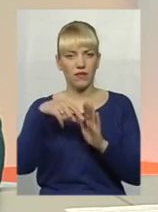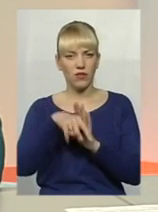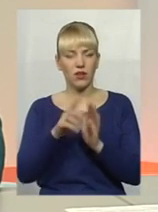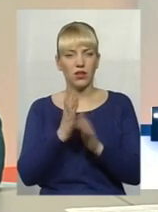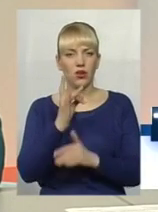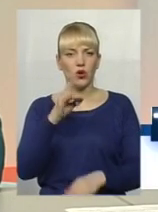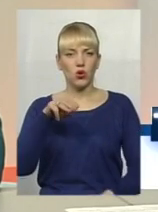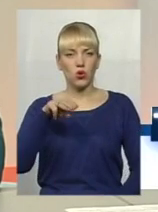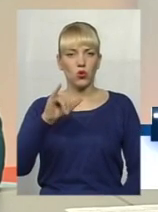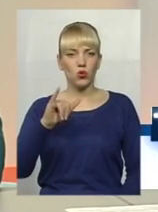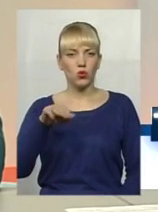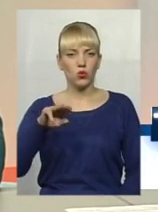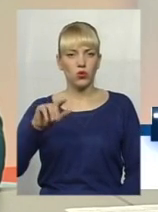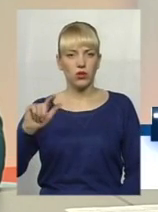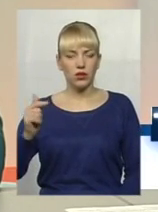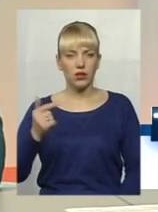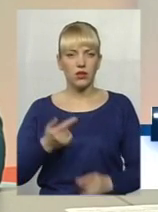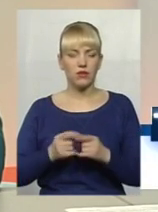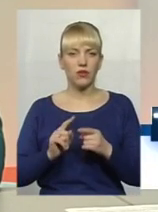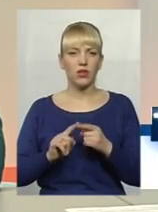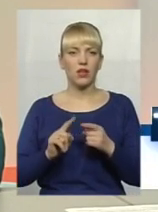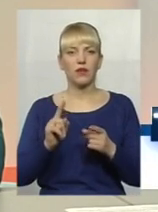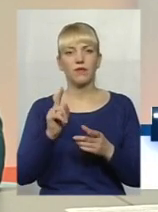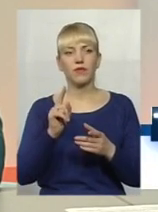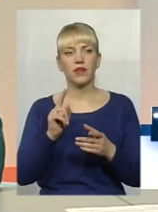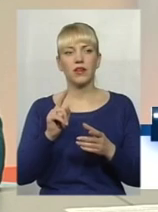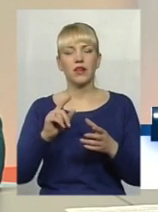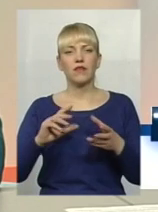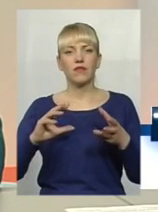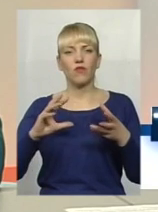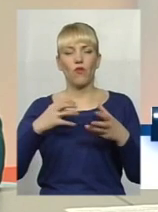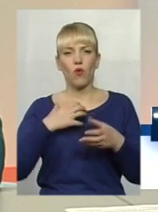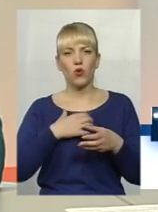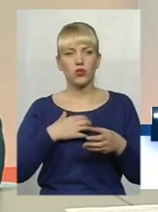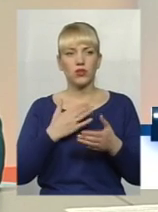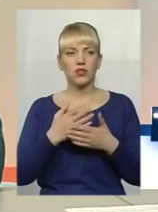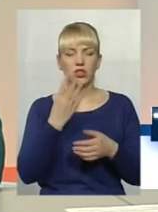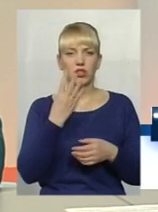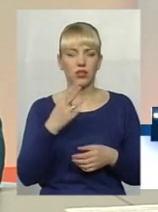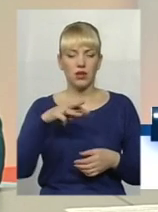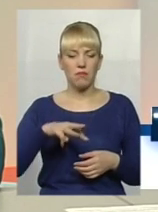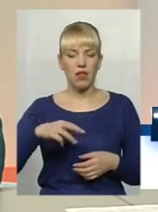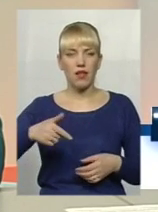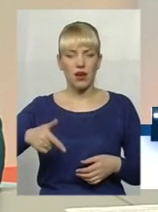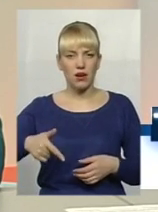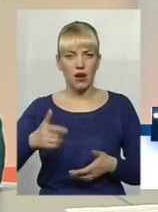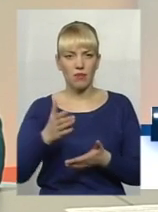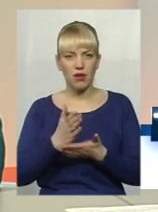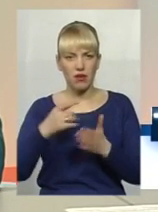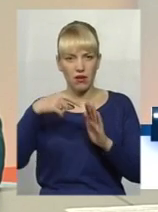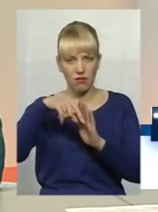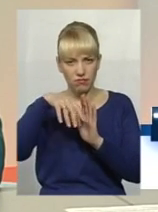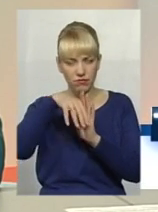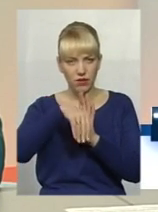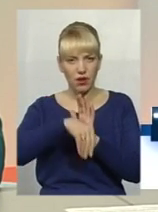ртуть. Ртуть в основному в загальних стандартизованих лампах це 4 мг міститься. Можуть вони бути